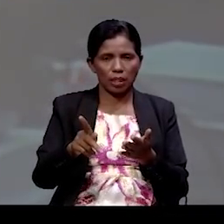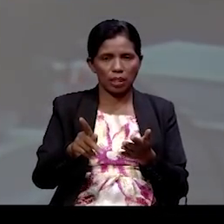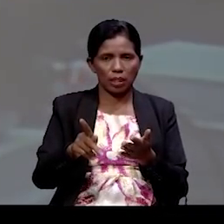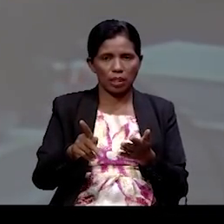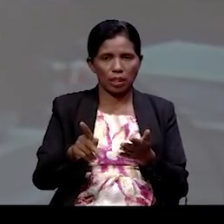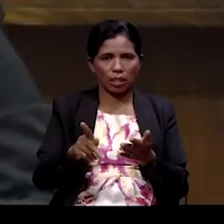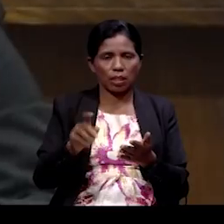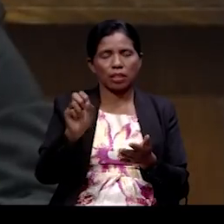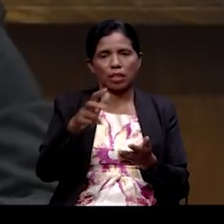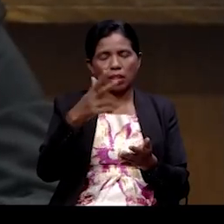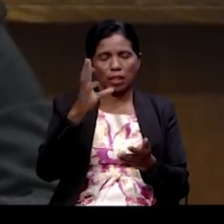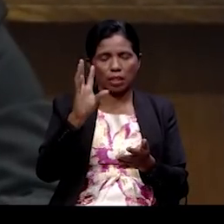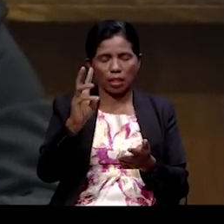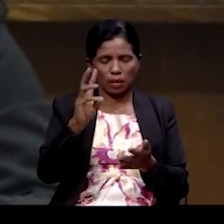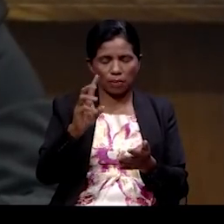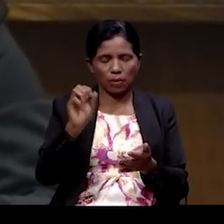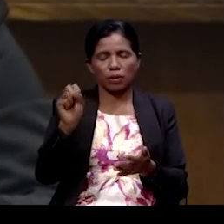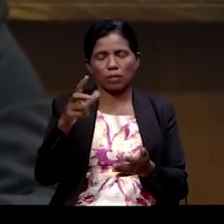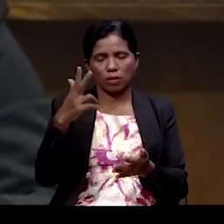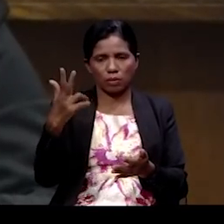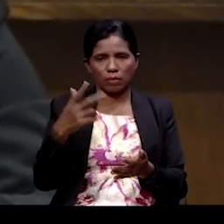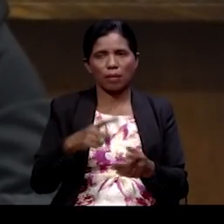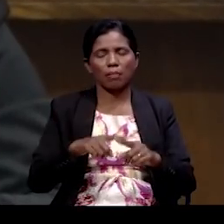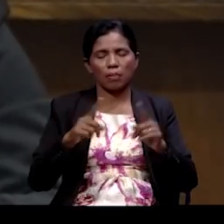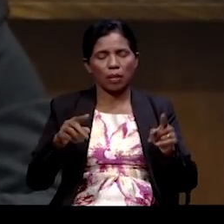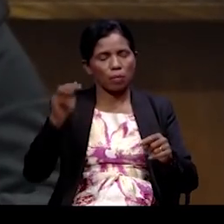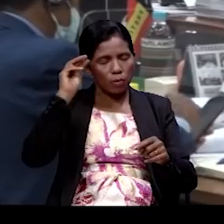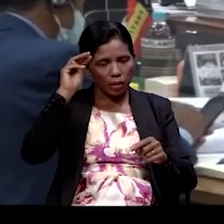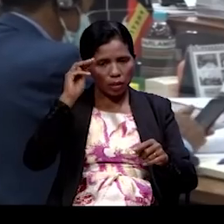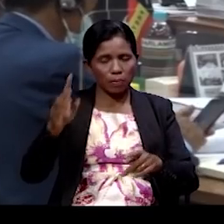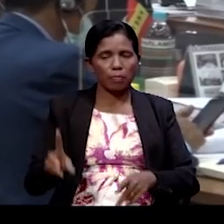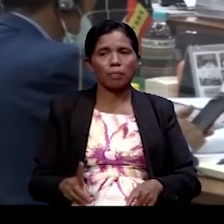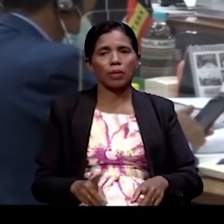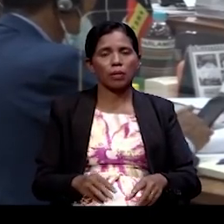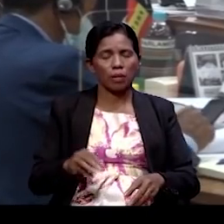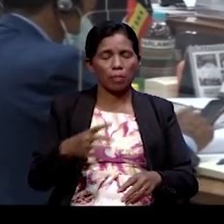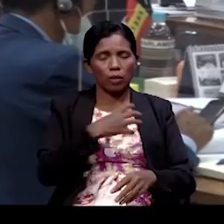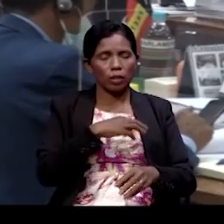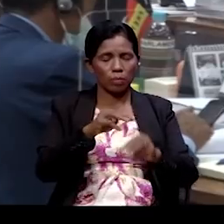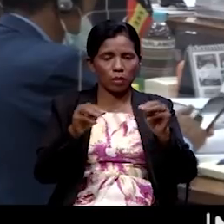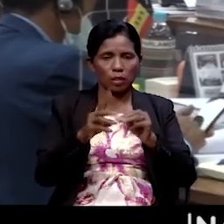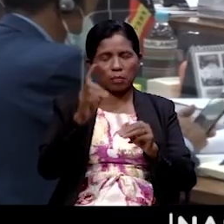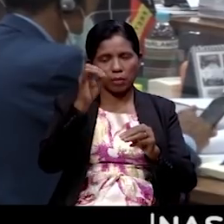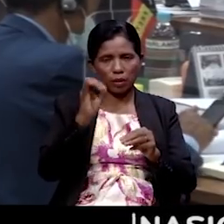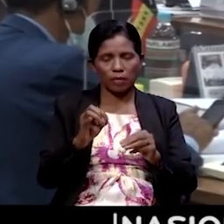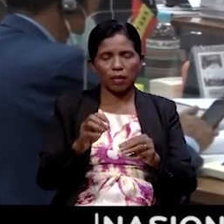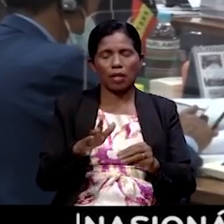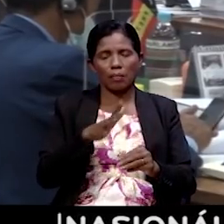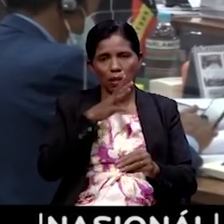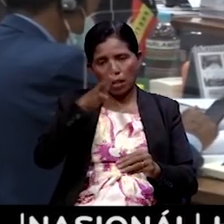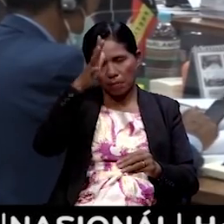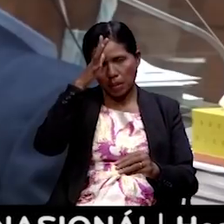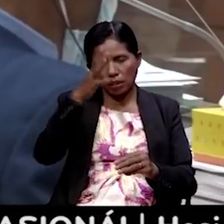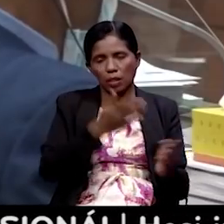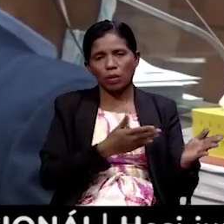resin ruadet. Mai be komandante transito munisipu dili inspektur Domingo Sarmento Hatete inan aman sira nebe